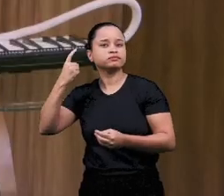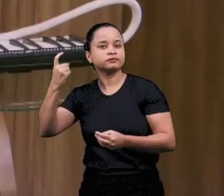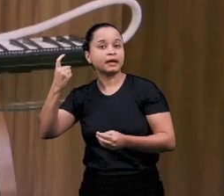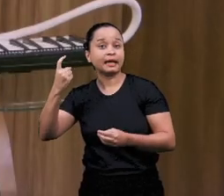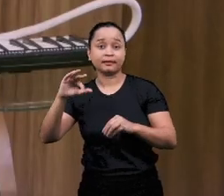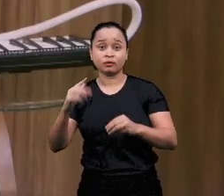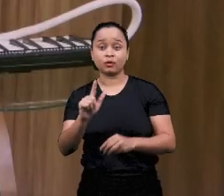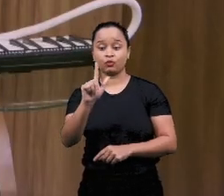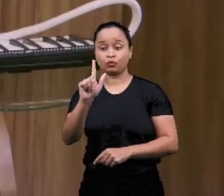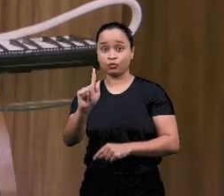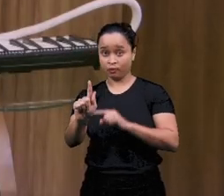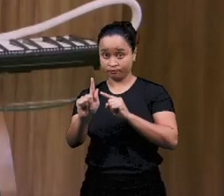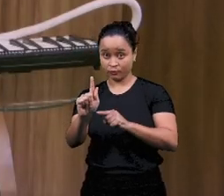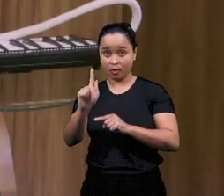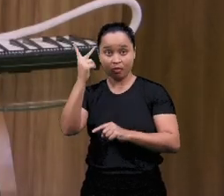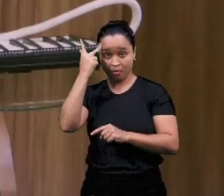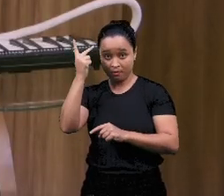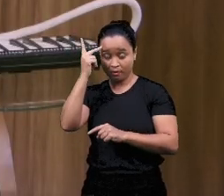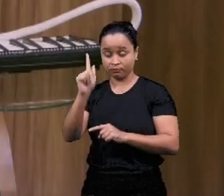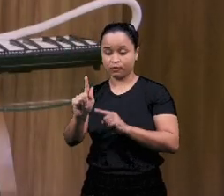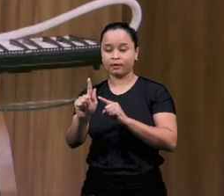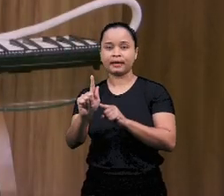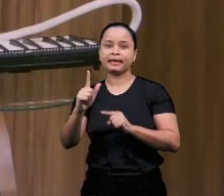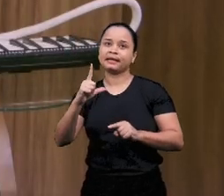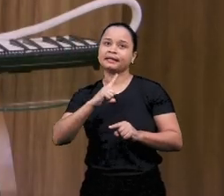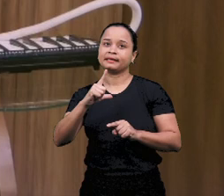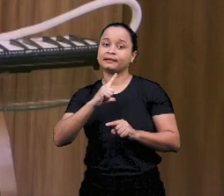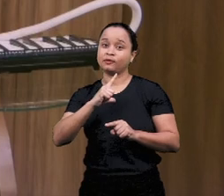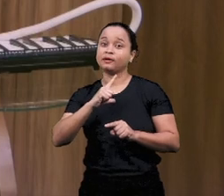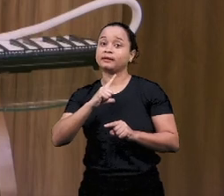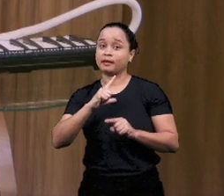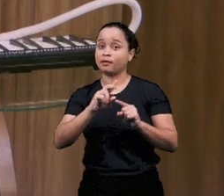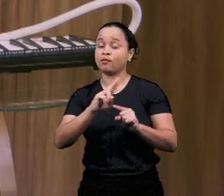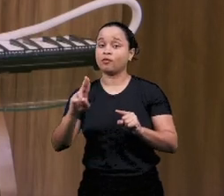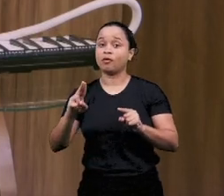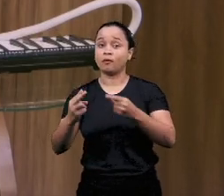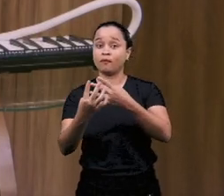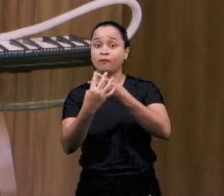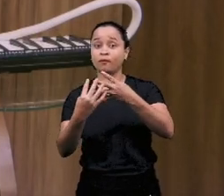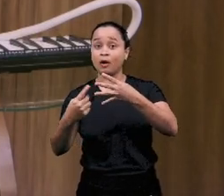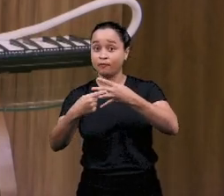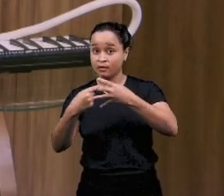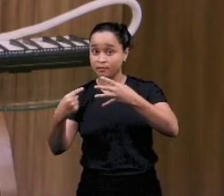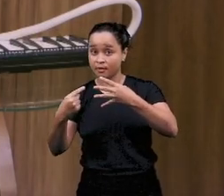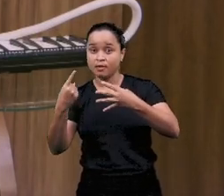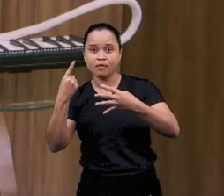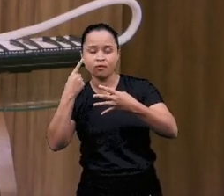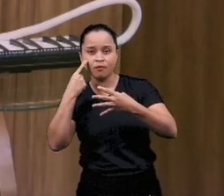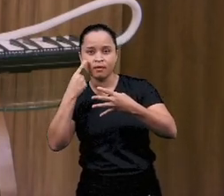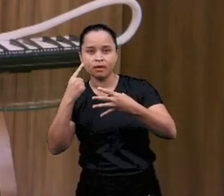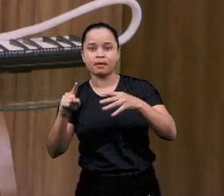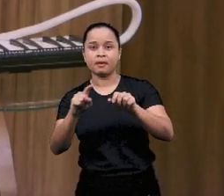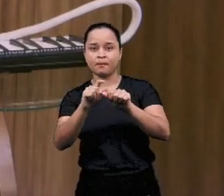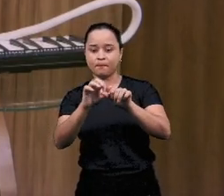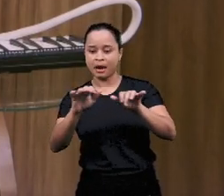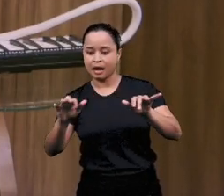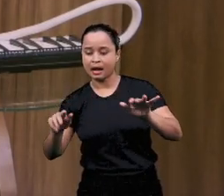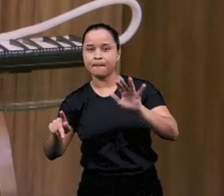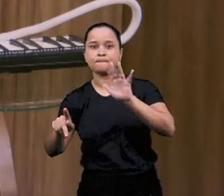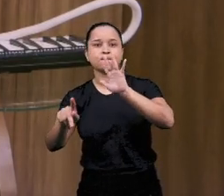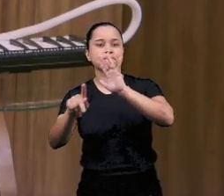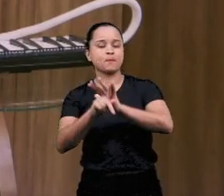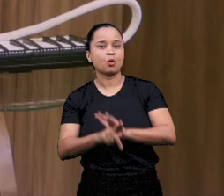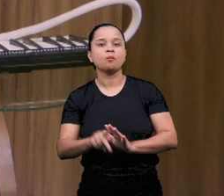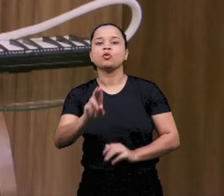Donc, nous avons la doigté, le nom des notes ici en bas. Nous avons